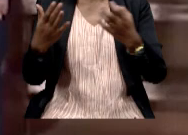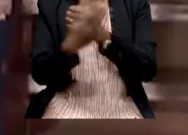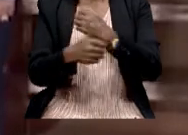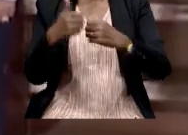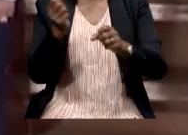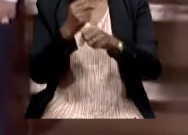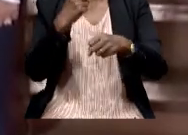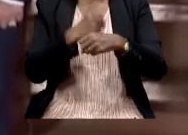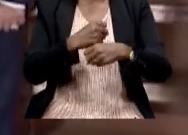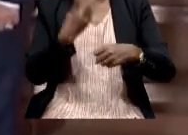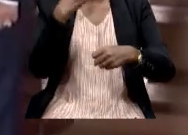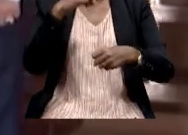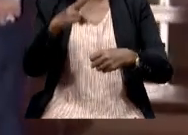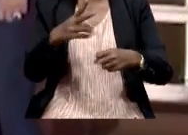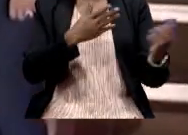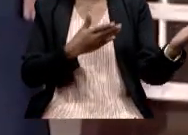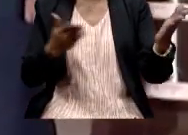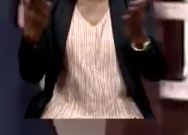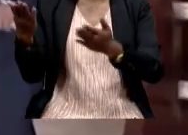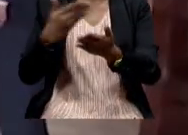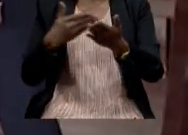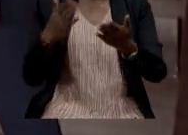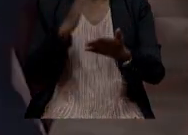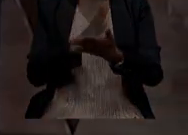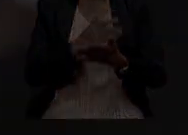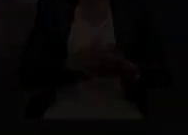looner istri Sumba sportation domestik